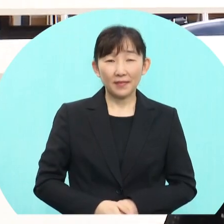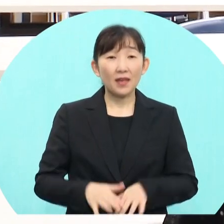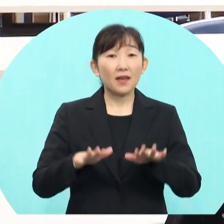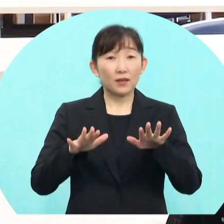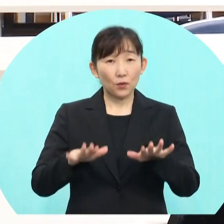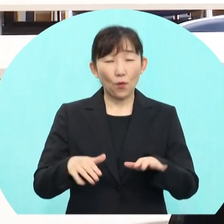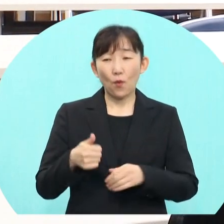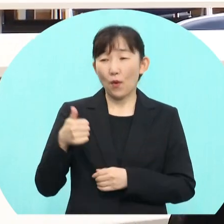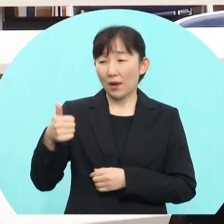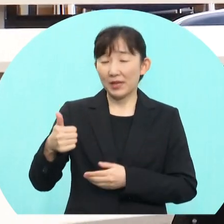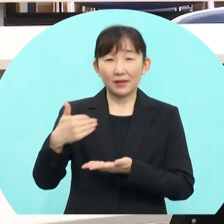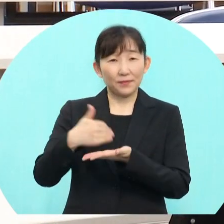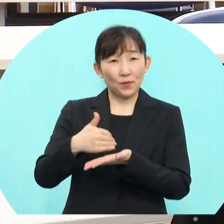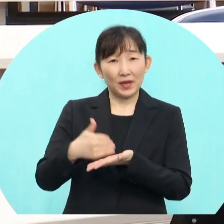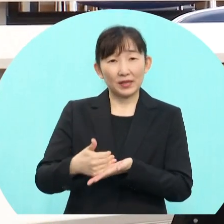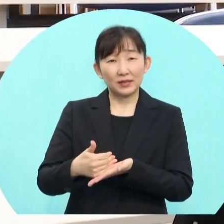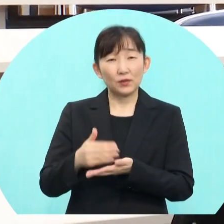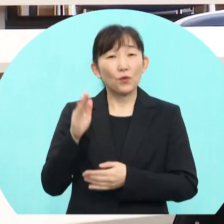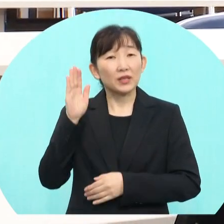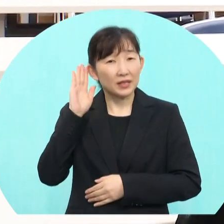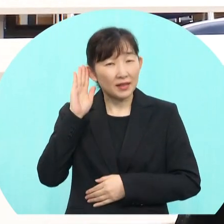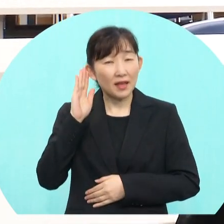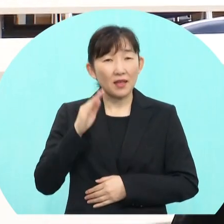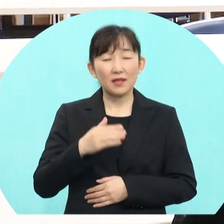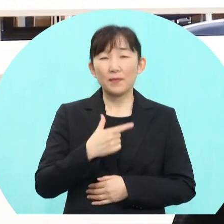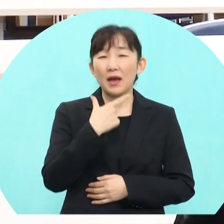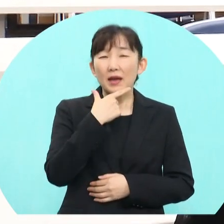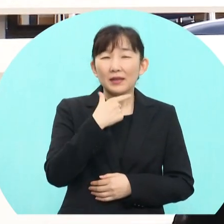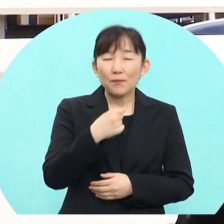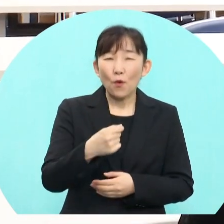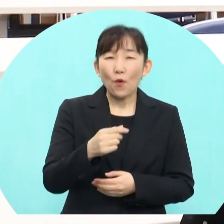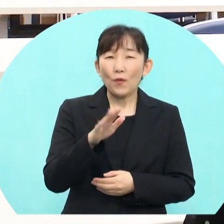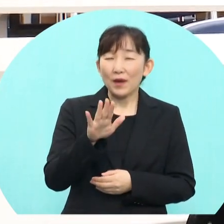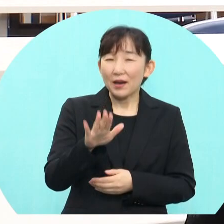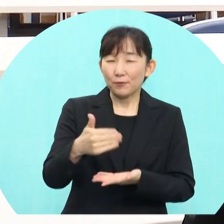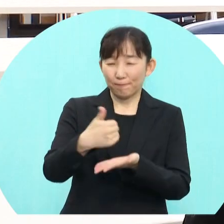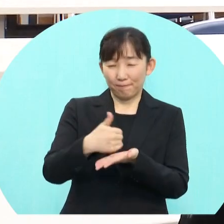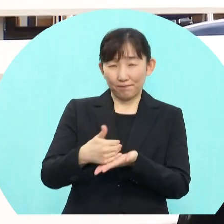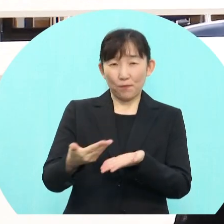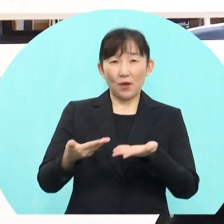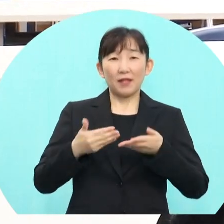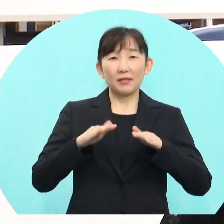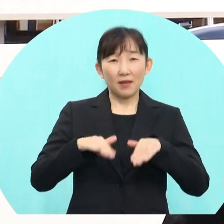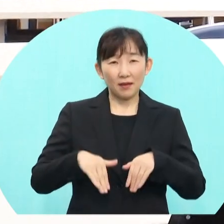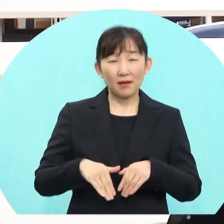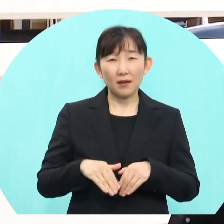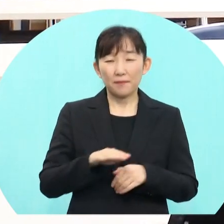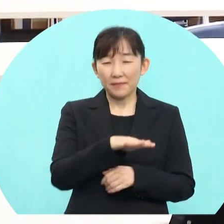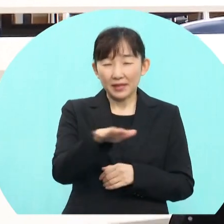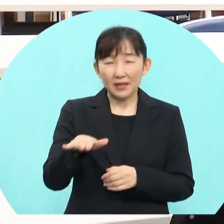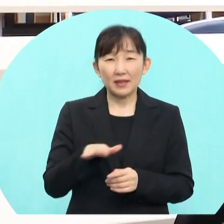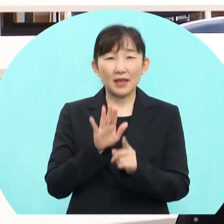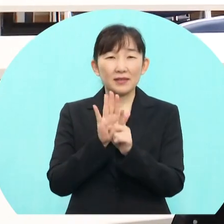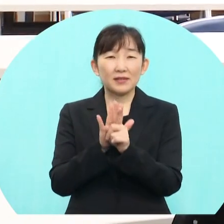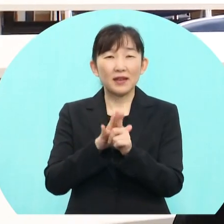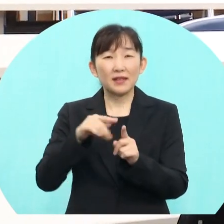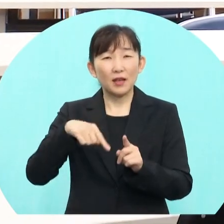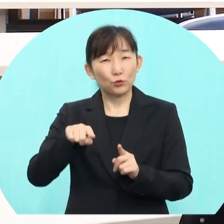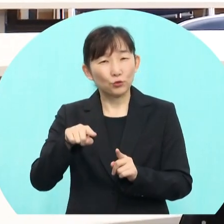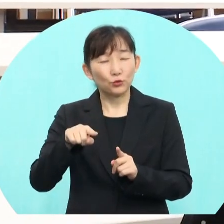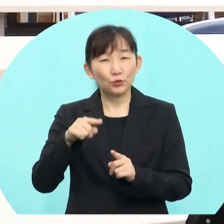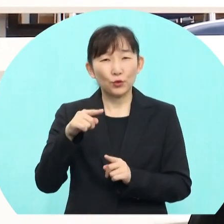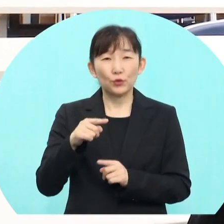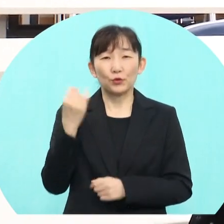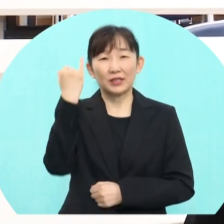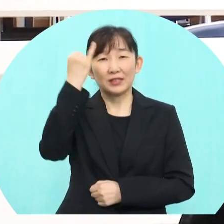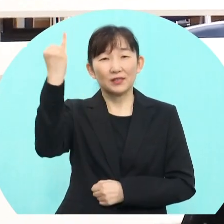まあ、今日安倍さんのお話を聞いてすごい前向きなお話をされていたので、みんなで支えていこうという前向きな